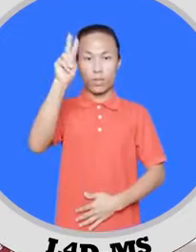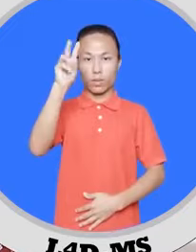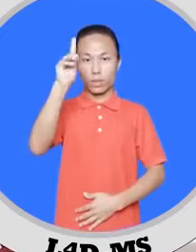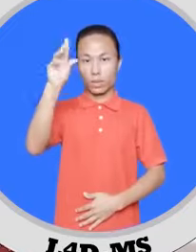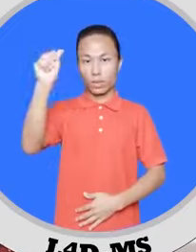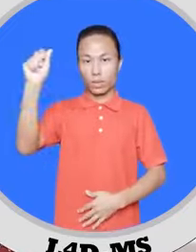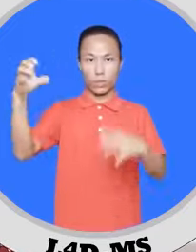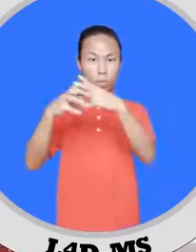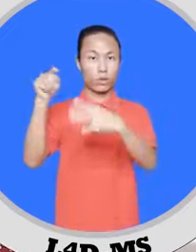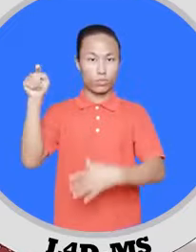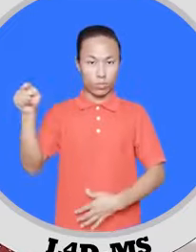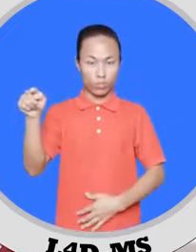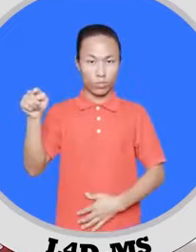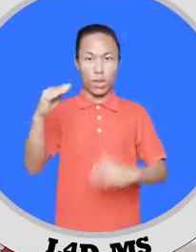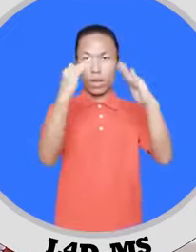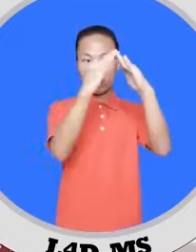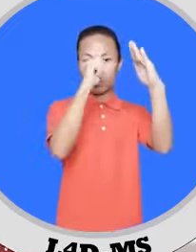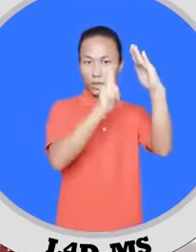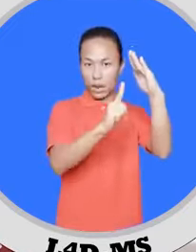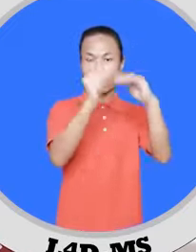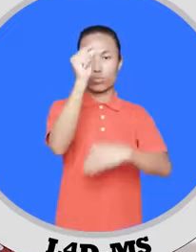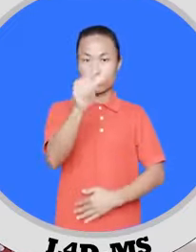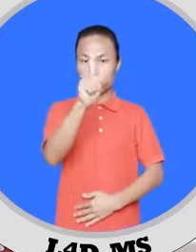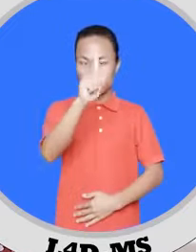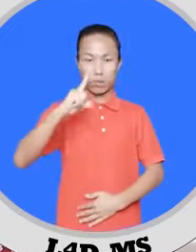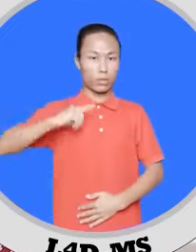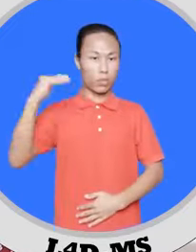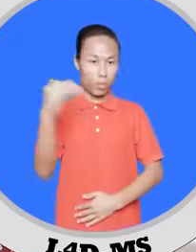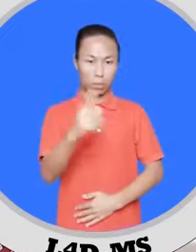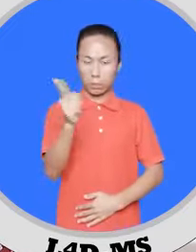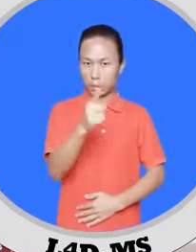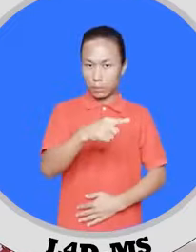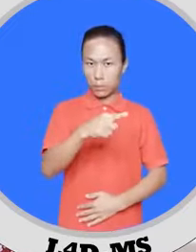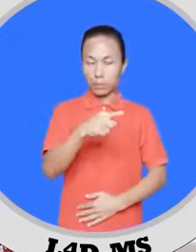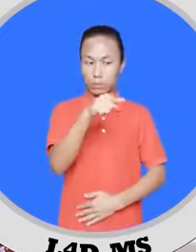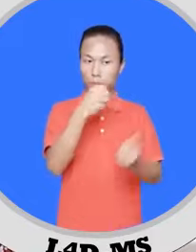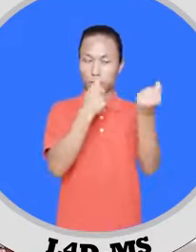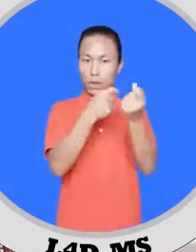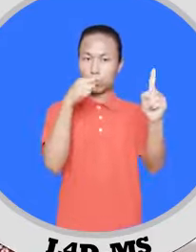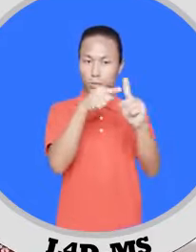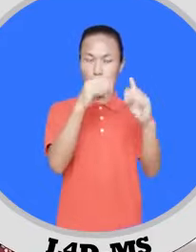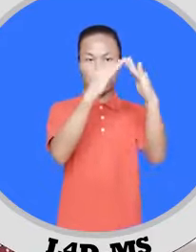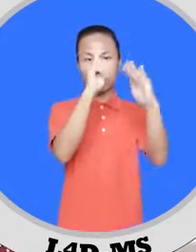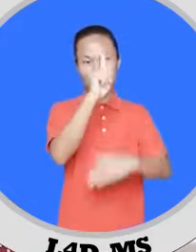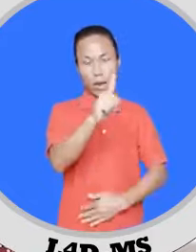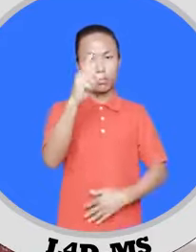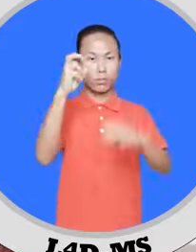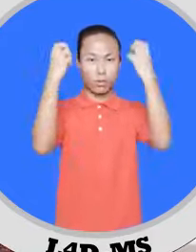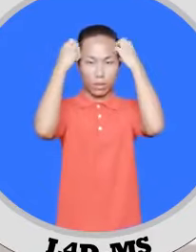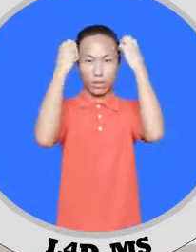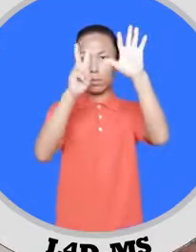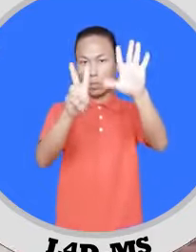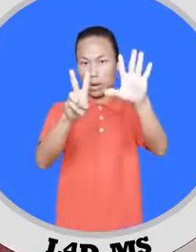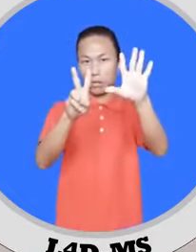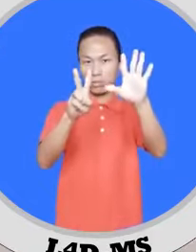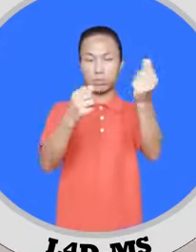နဲ့အဲ့ဒီတပ်သားအစ်စ်တွေကိုထောက်ပံ့ဖို့အတွက်လည်းတအိမ်ထောင်ကိုဇက်9သိန်းကောက်ယူနေတယ်ဆိုပြီးတော့ရေးသားဖြန့်ချိ